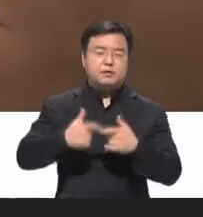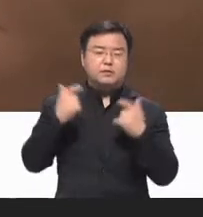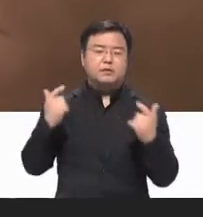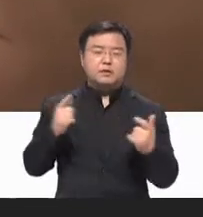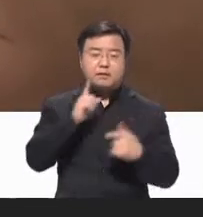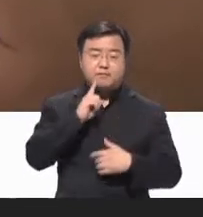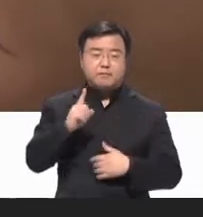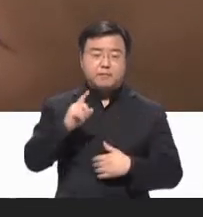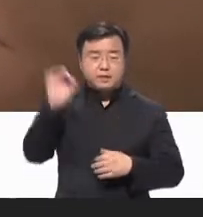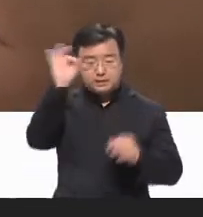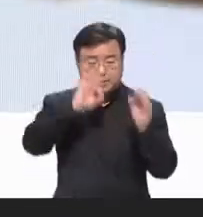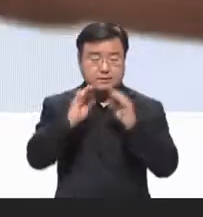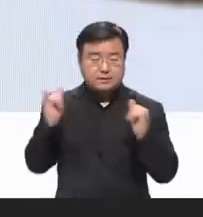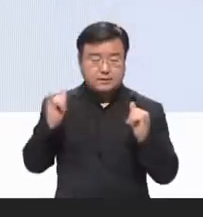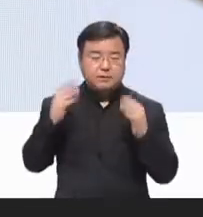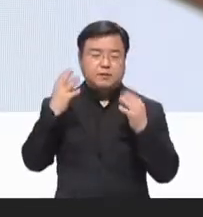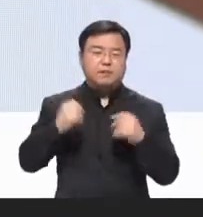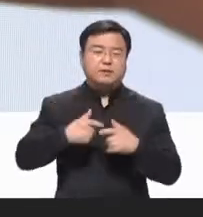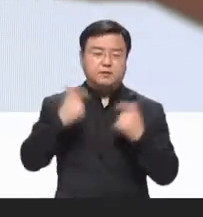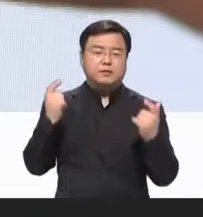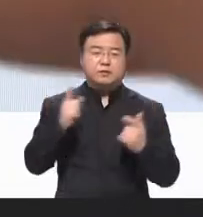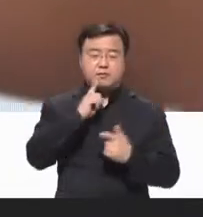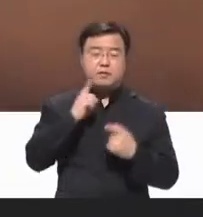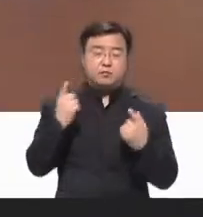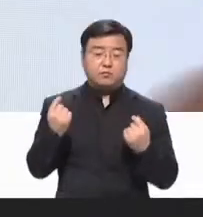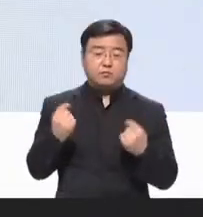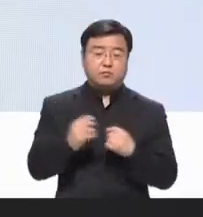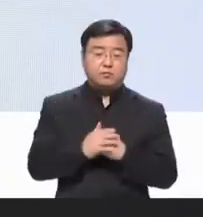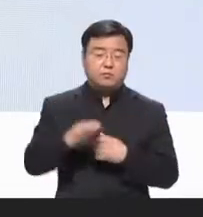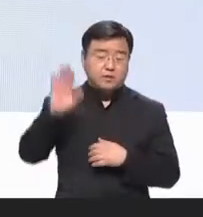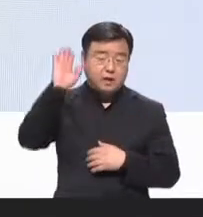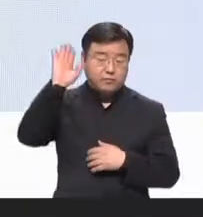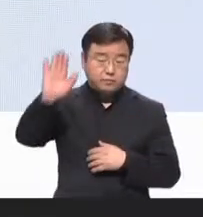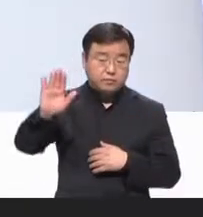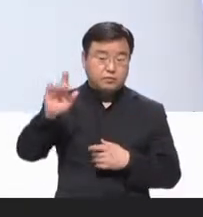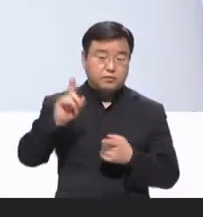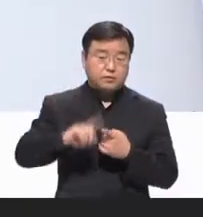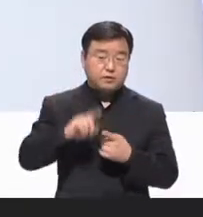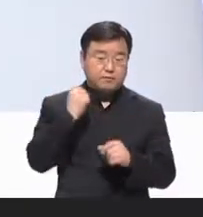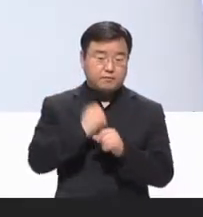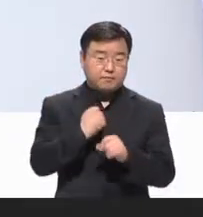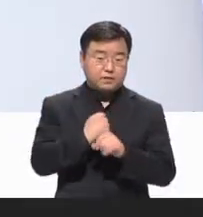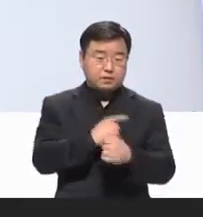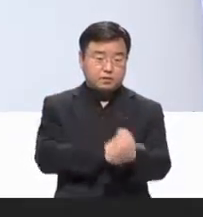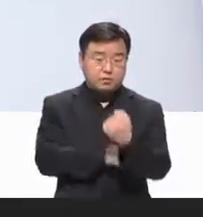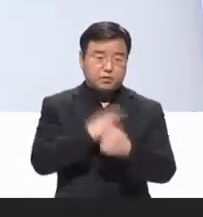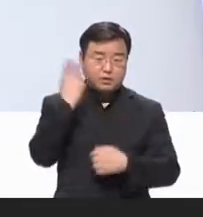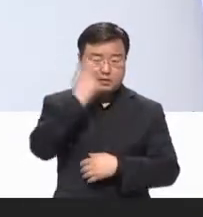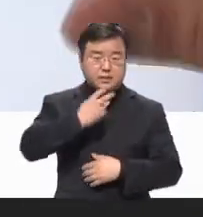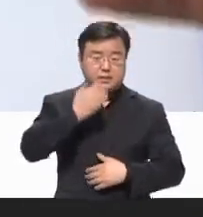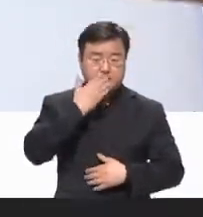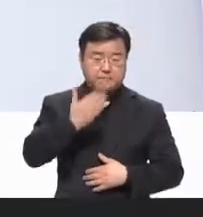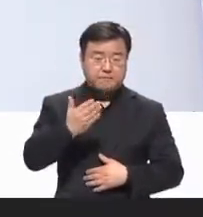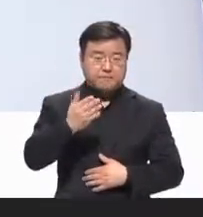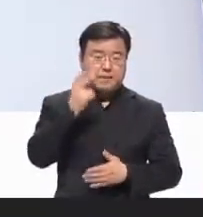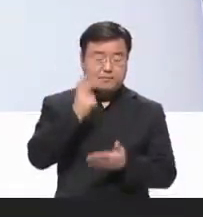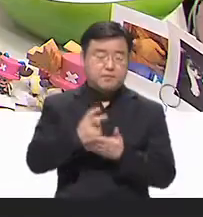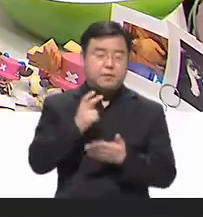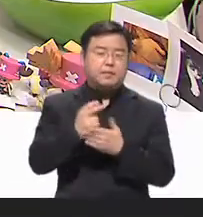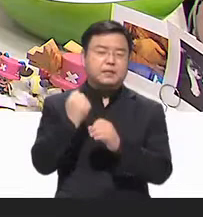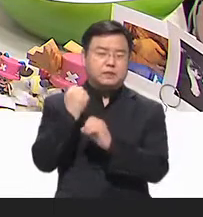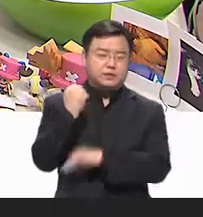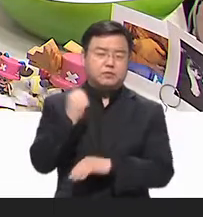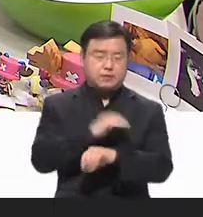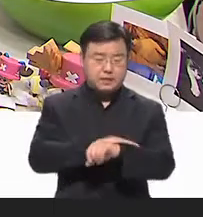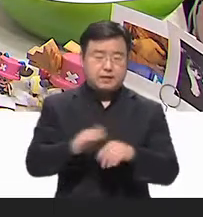사람들이 많아졌다는 반지 이기도 하거든요 예 그렇죠 앞으로 이제 저작권 을 지킬 수 있는 제도적 장치가 좀 잘 마련되어야